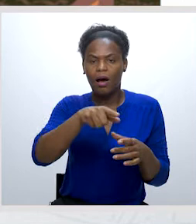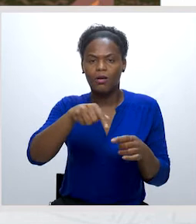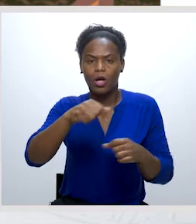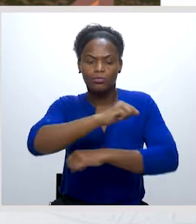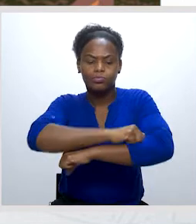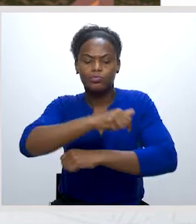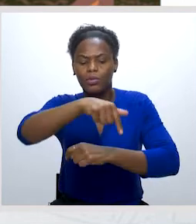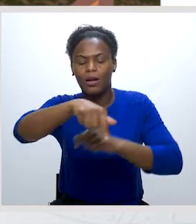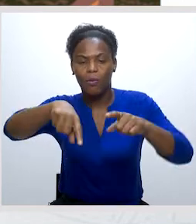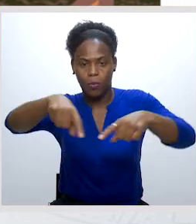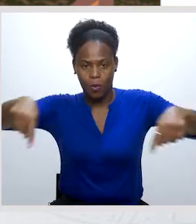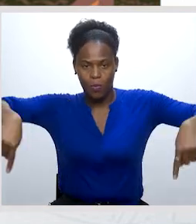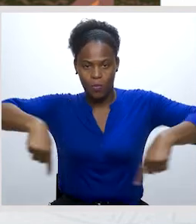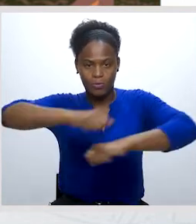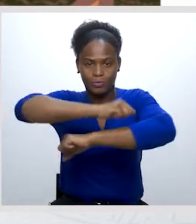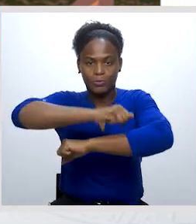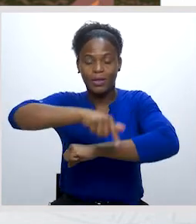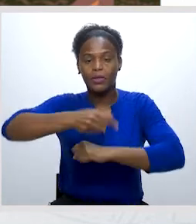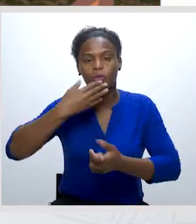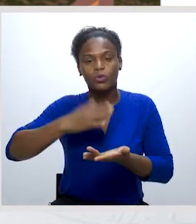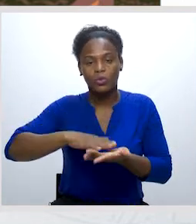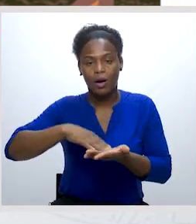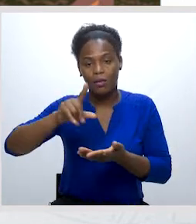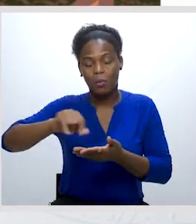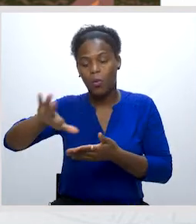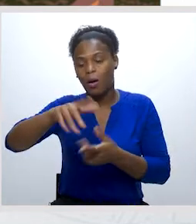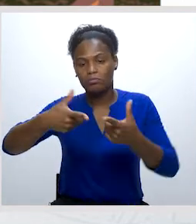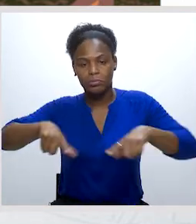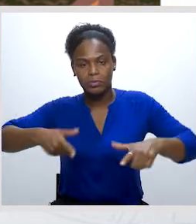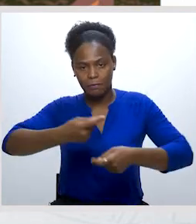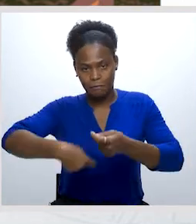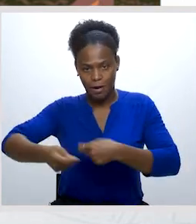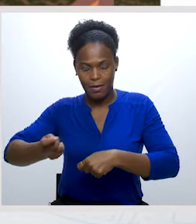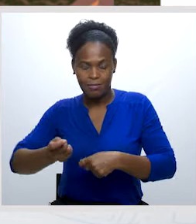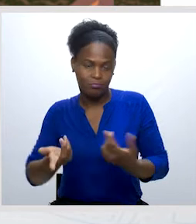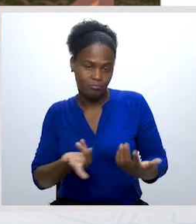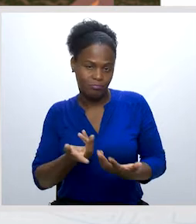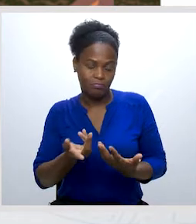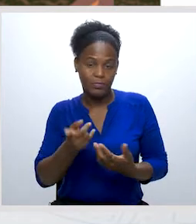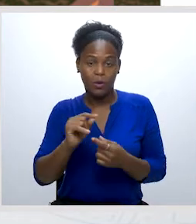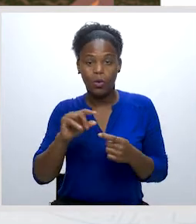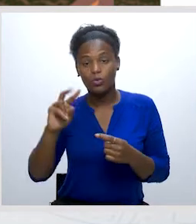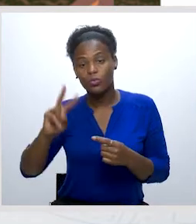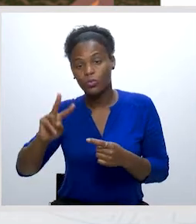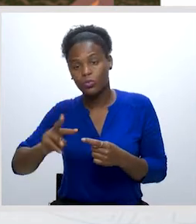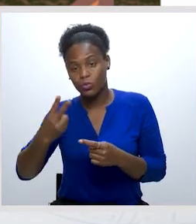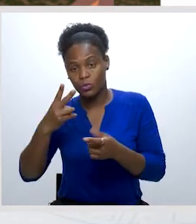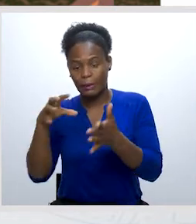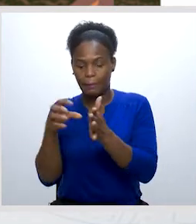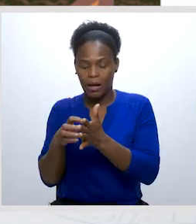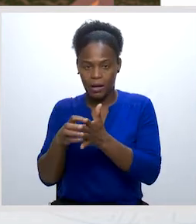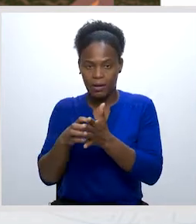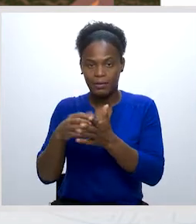d'un restaurant et pizzeria, n'est-ce pas? La deuxième image,